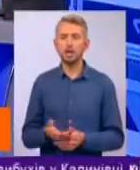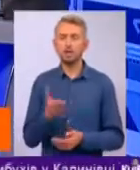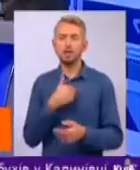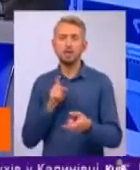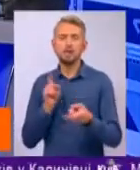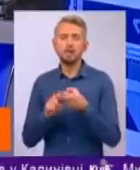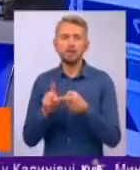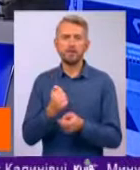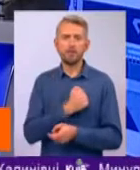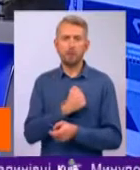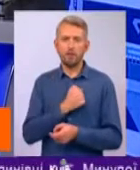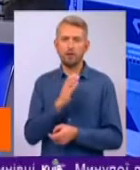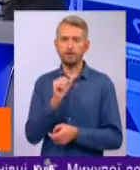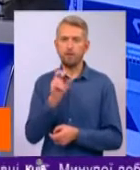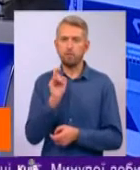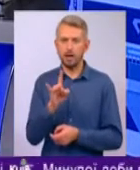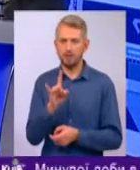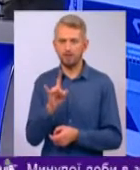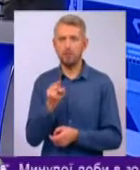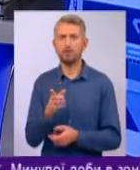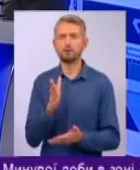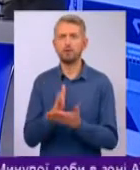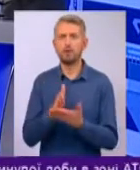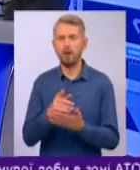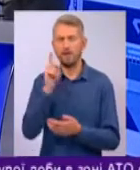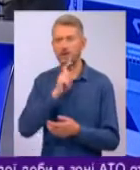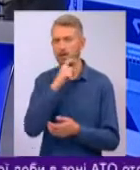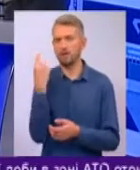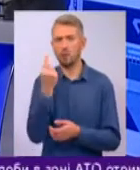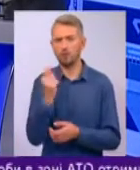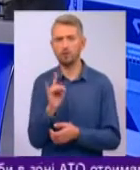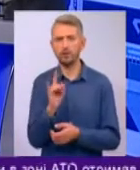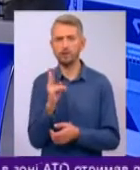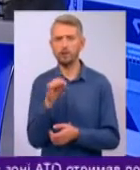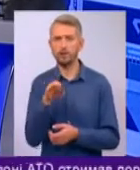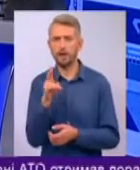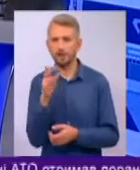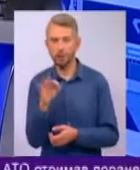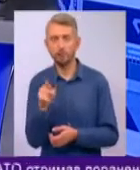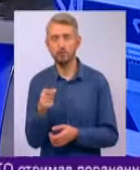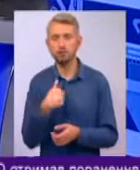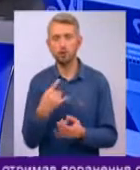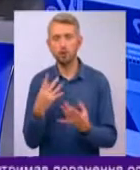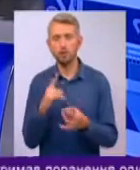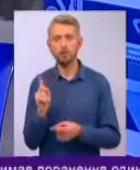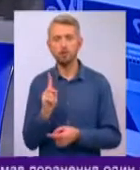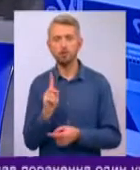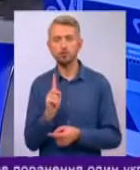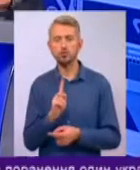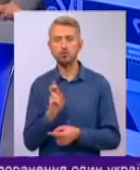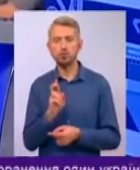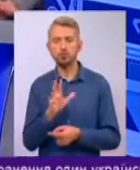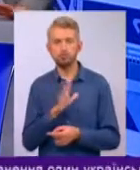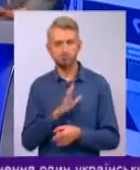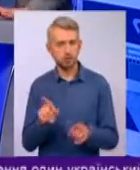зв'язалися з військовим сапером, який нині перебуває у Вінницькій області, Ростислав Котенко. Він нам розповів, що для того, щоб